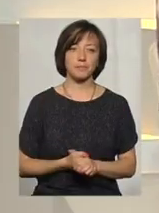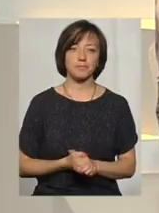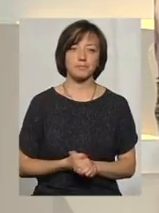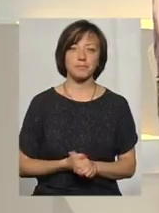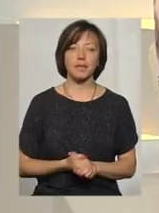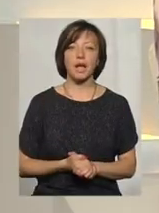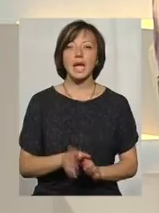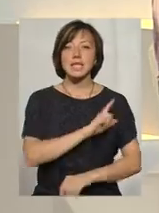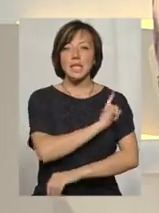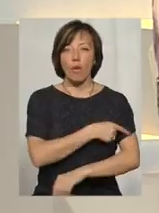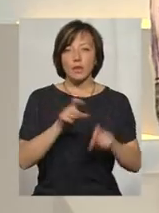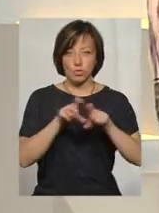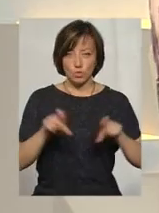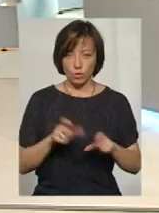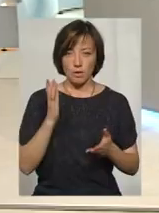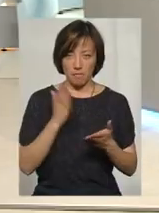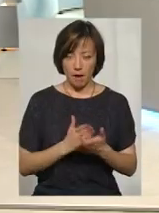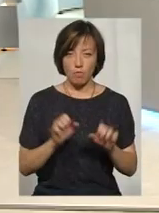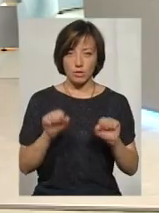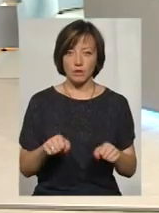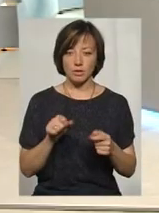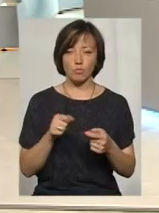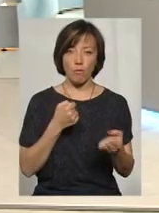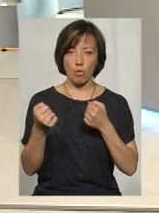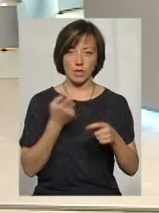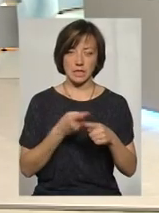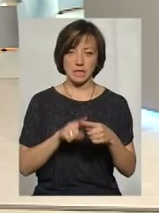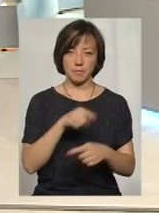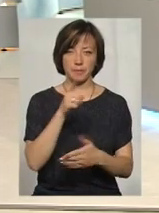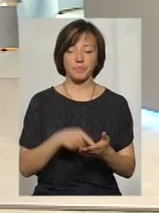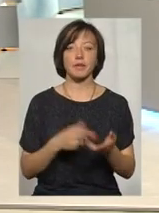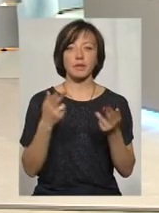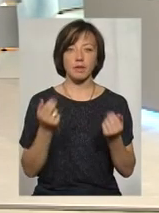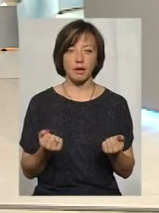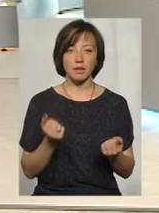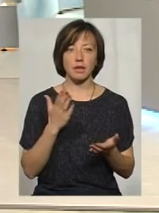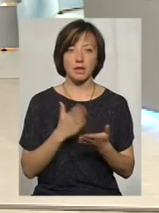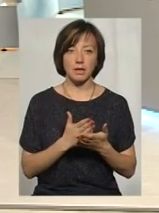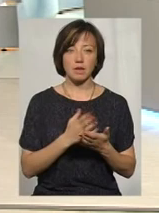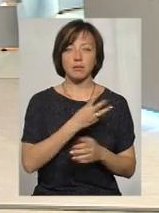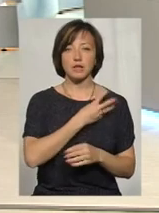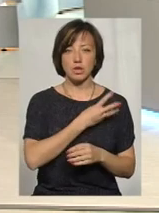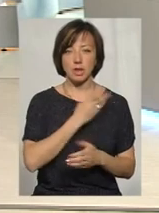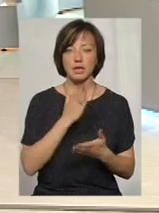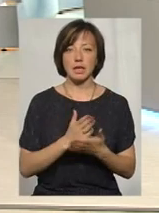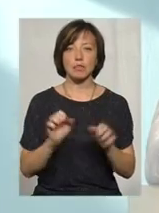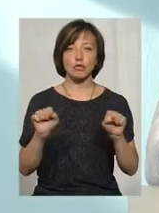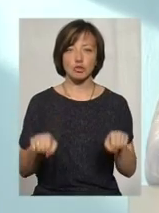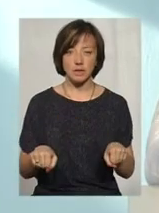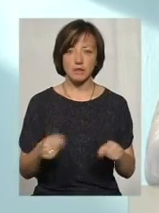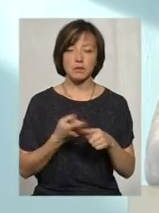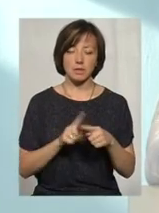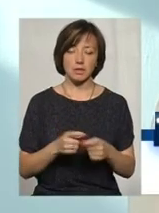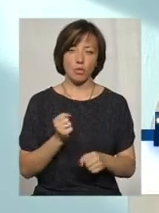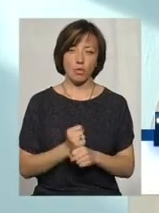структури мають важелі для того, аби протистояти цим явищам? Так, є. Є бажання, є можливість, і ми це